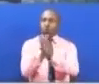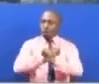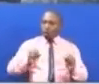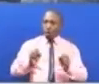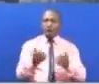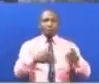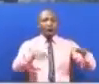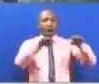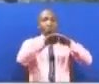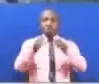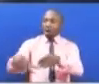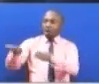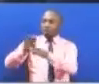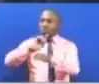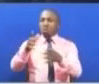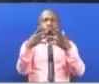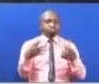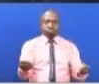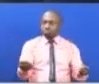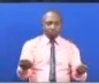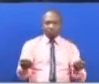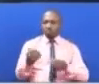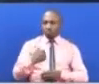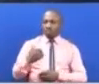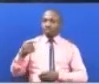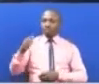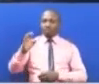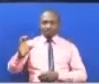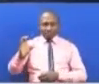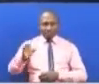haya yasije yakazama. Moses Matthew, TBC,